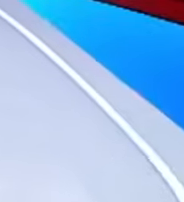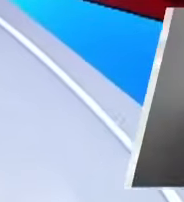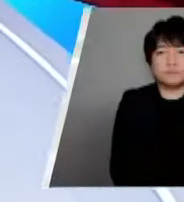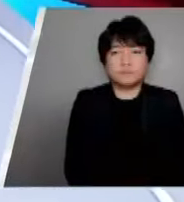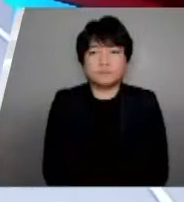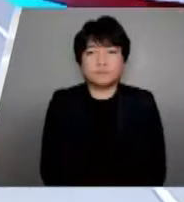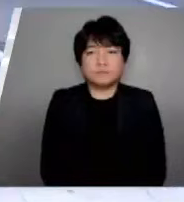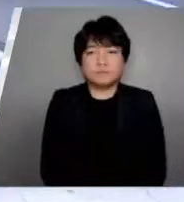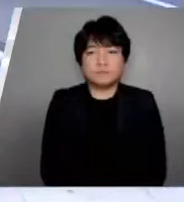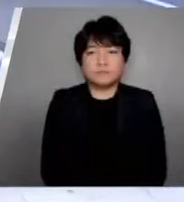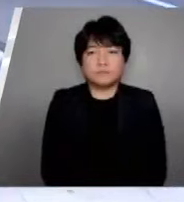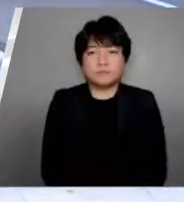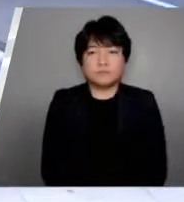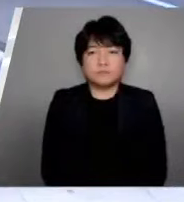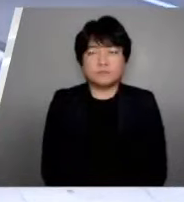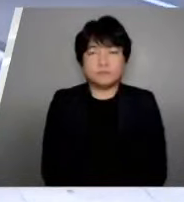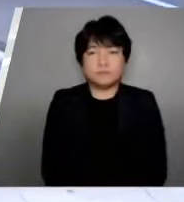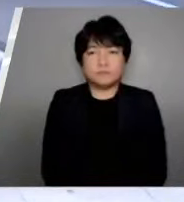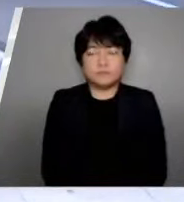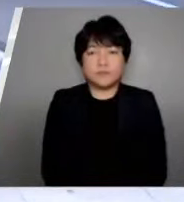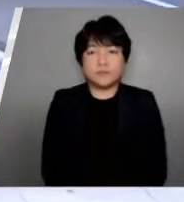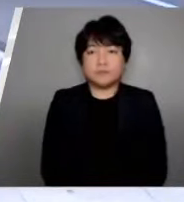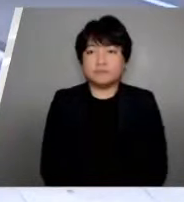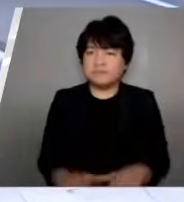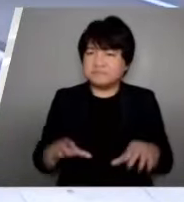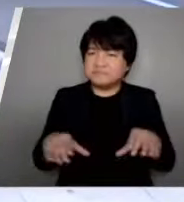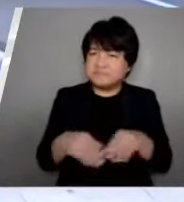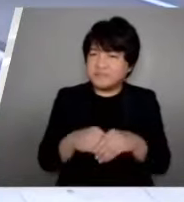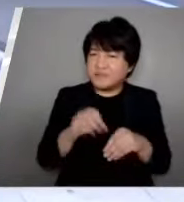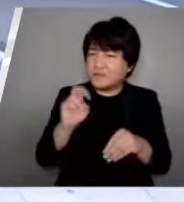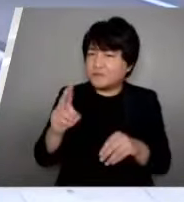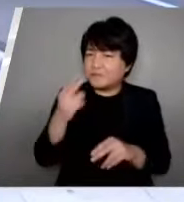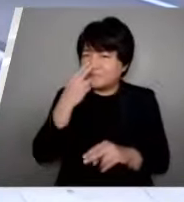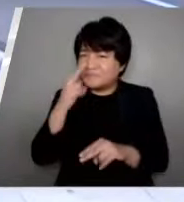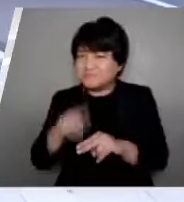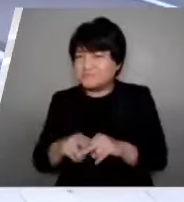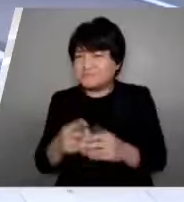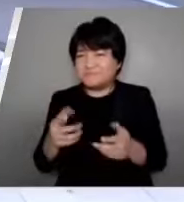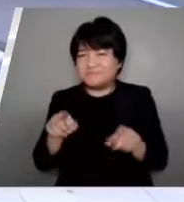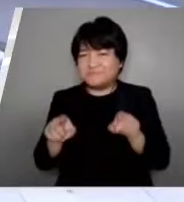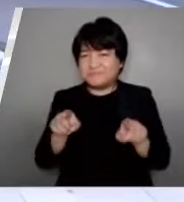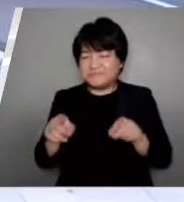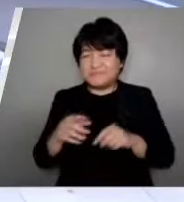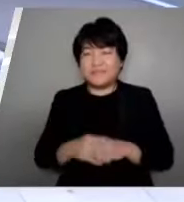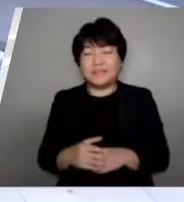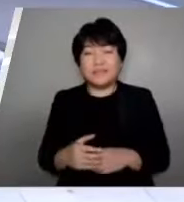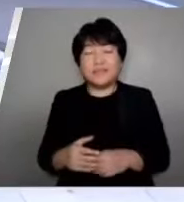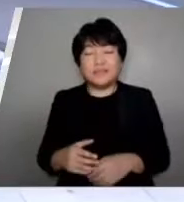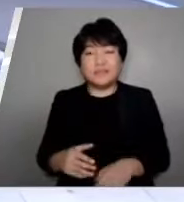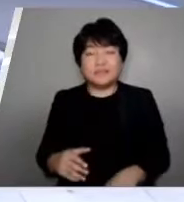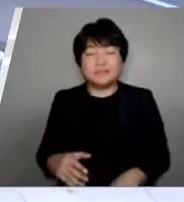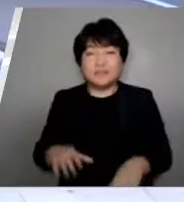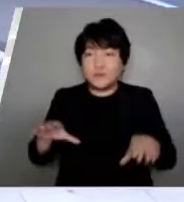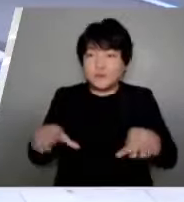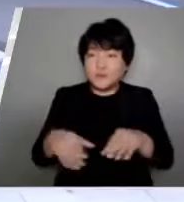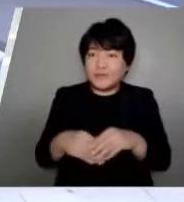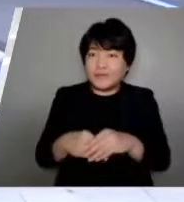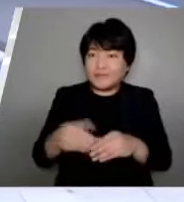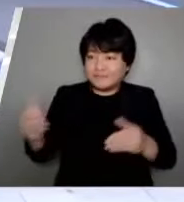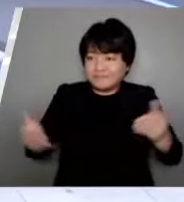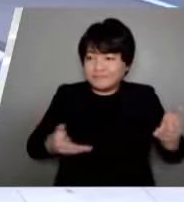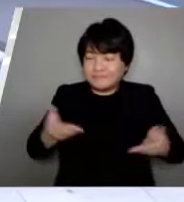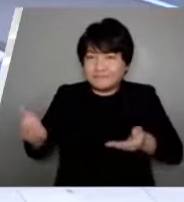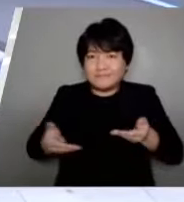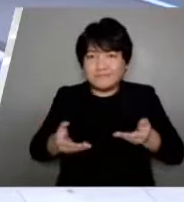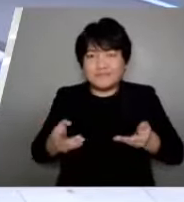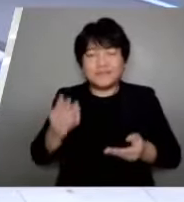Kasalan ba o comedy bar? Iyak-tawa ang mga wedding guests sa Marikina. Ang bride at groom kasi naging wagas